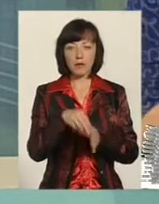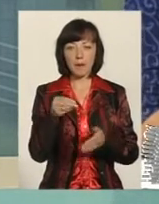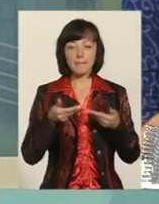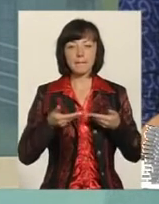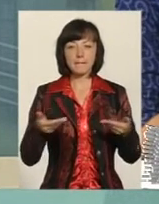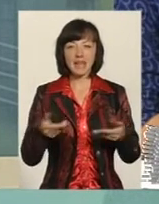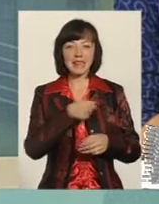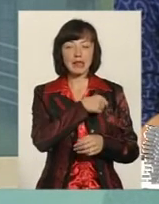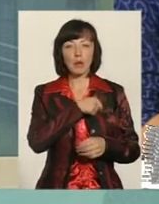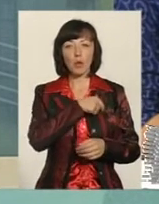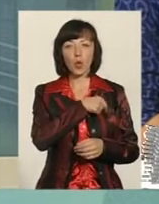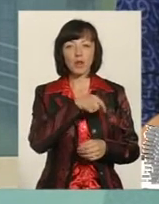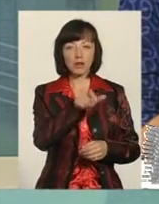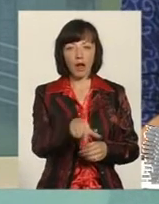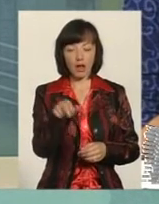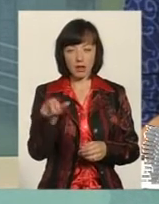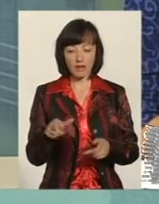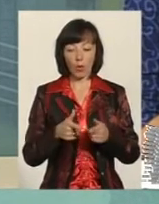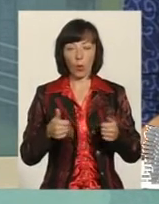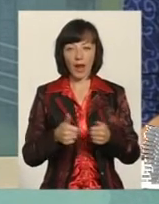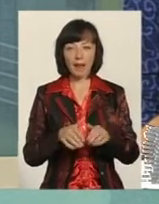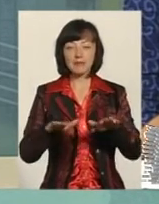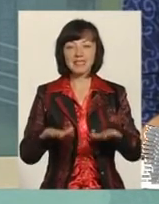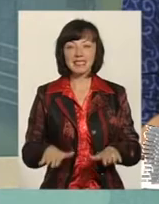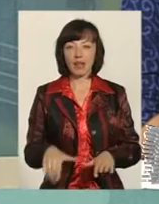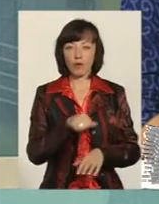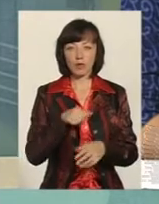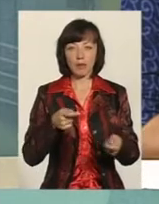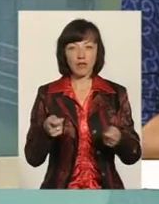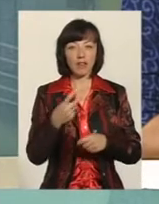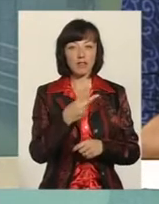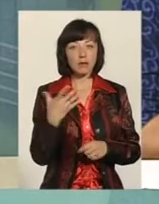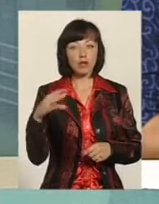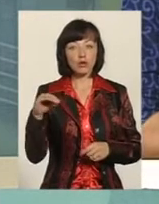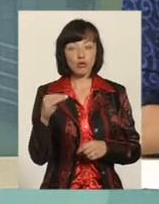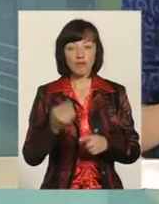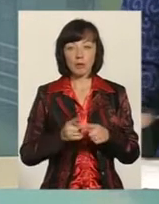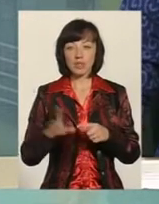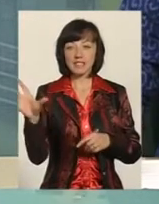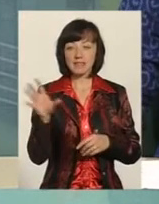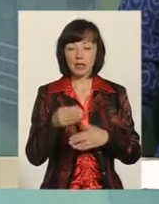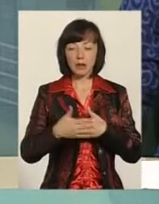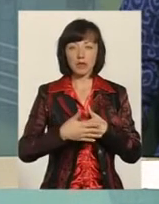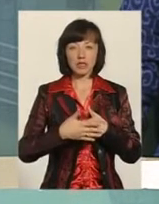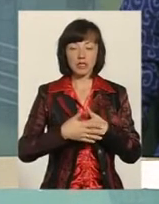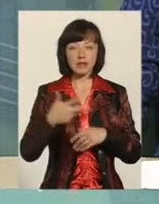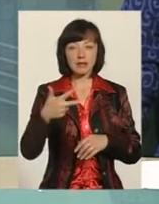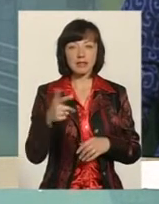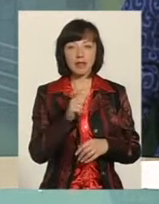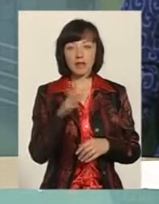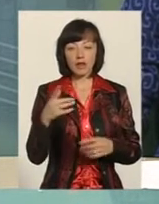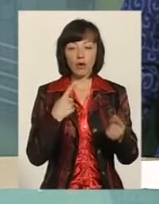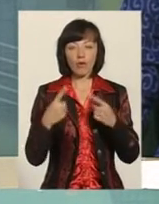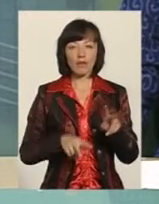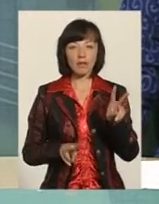ми депутатів, власне, органів місцевого самоврядування 25 жовтня? Про це все найближчих півгодини говоримо